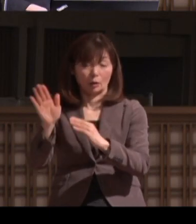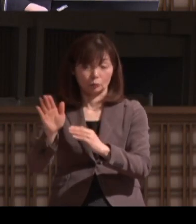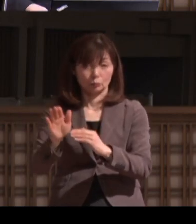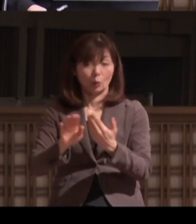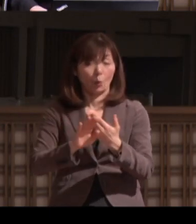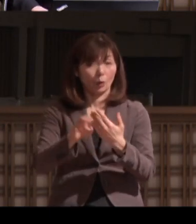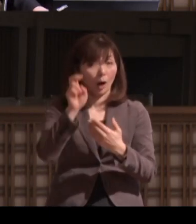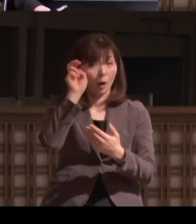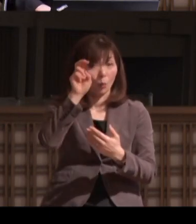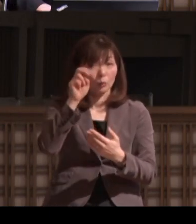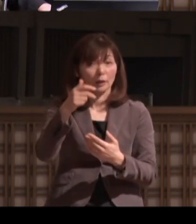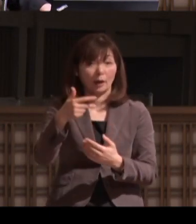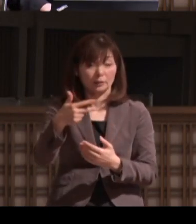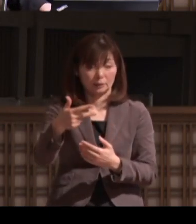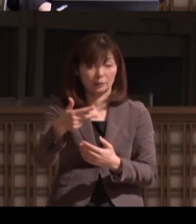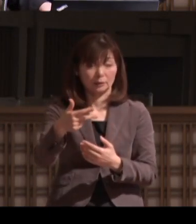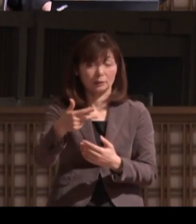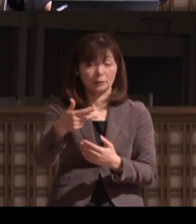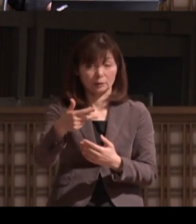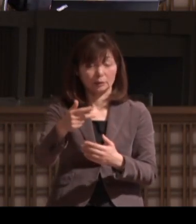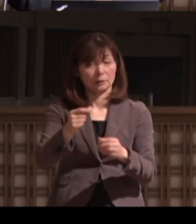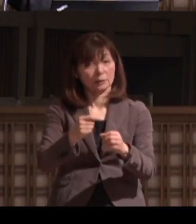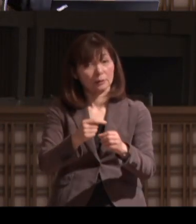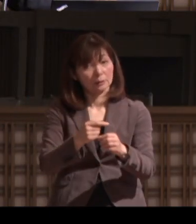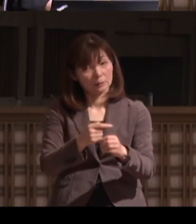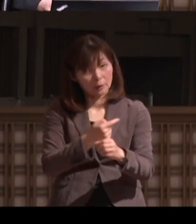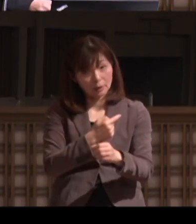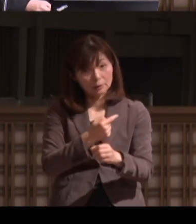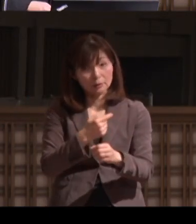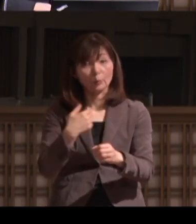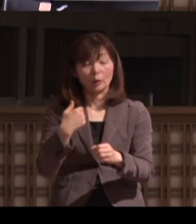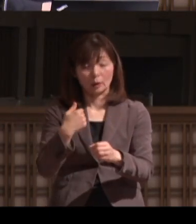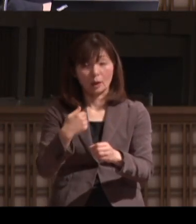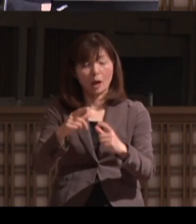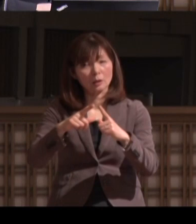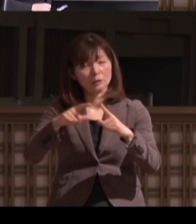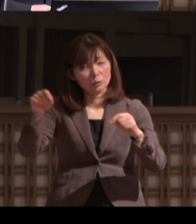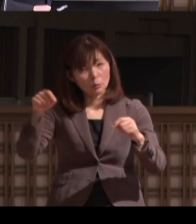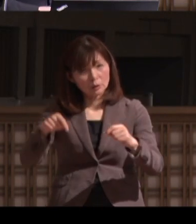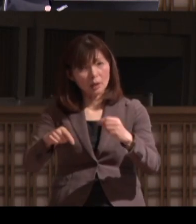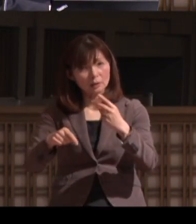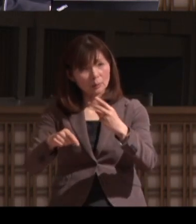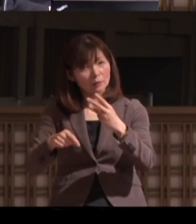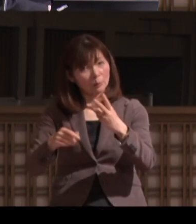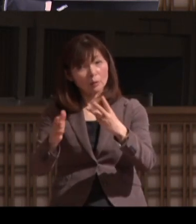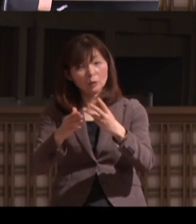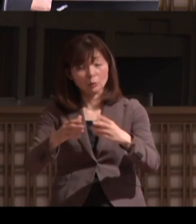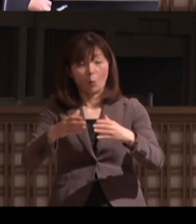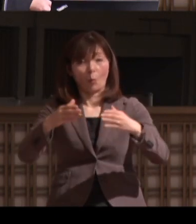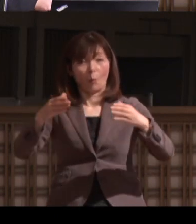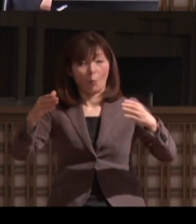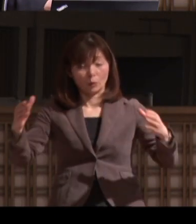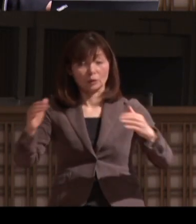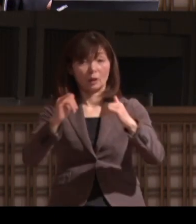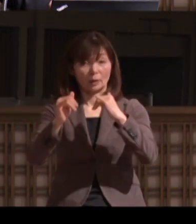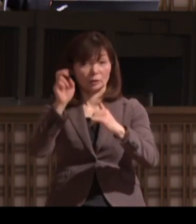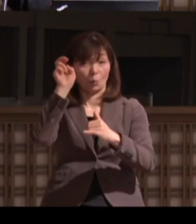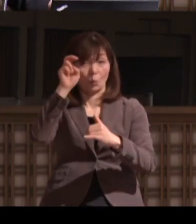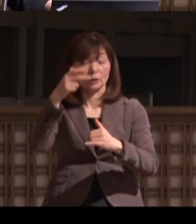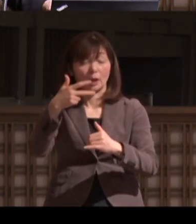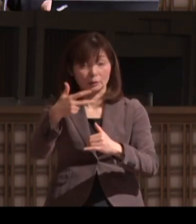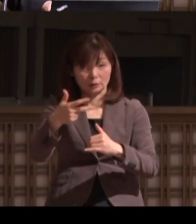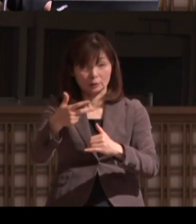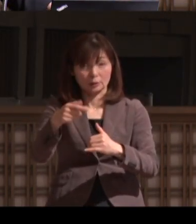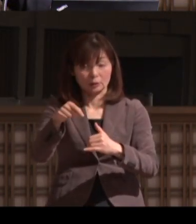大阪市です意外かもしれませんが日本で2番目3番目の大都市の大阪市では小学